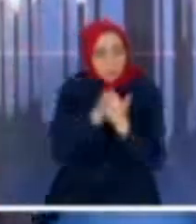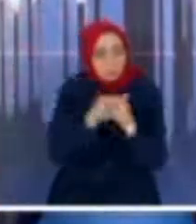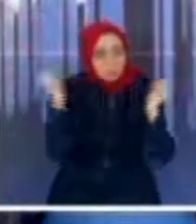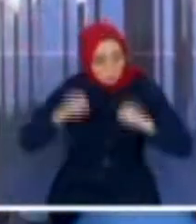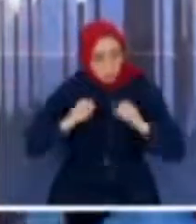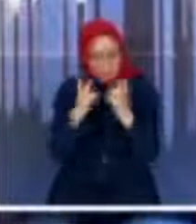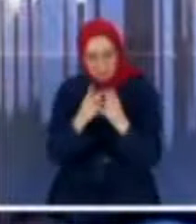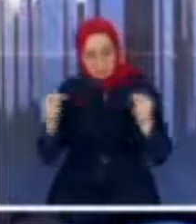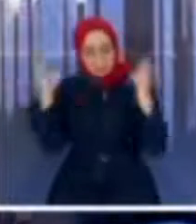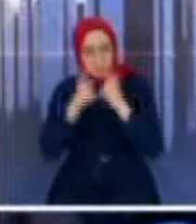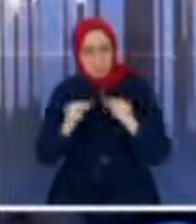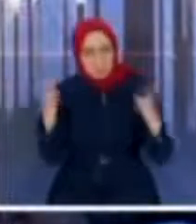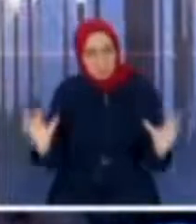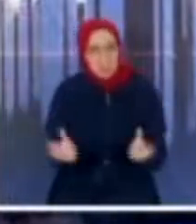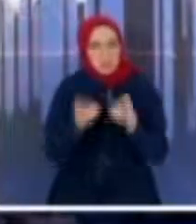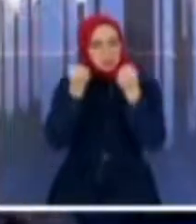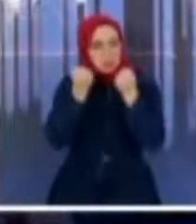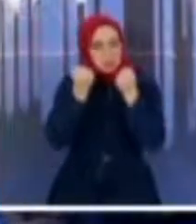يدخلوا وما عادش باش نحكوا على المستوى